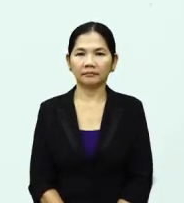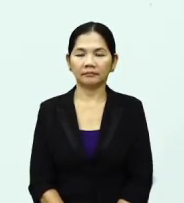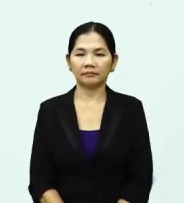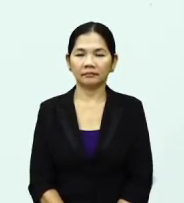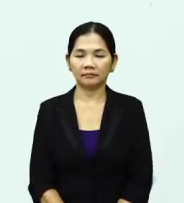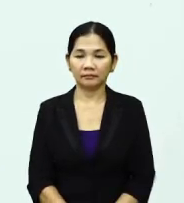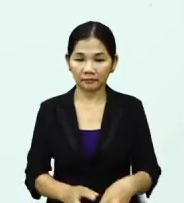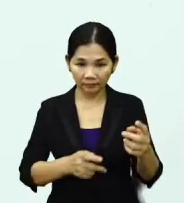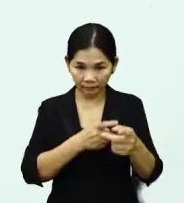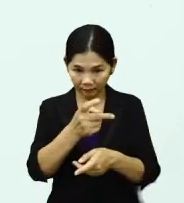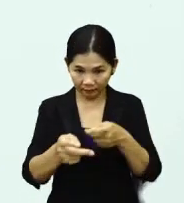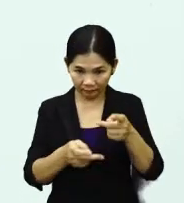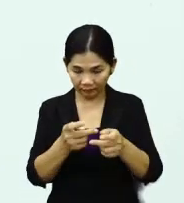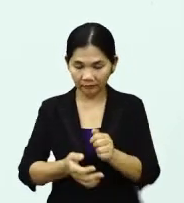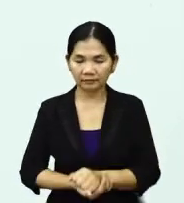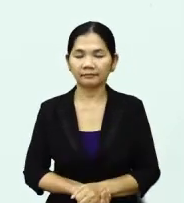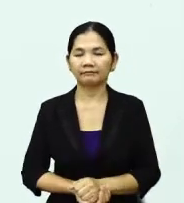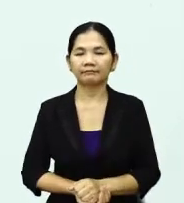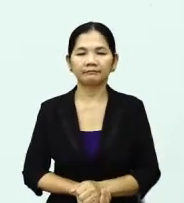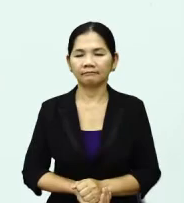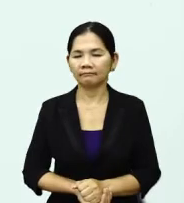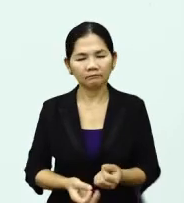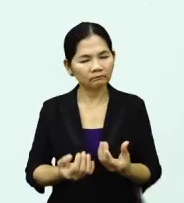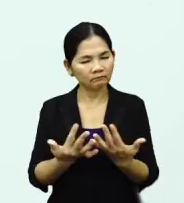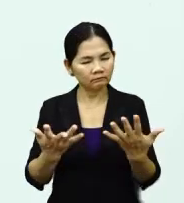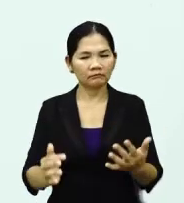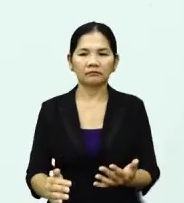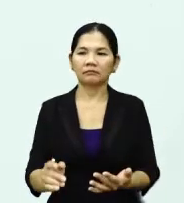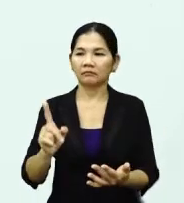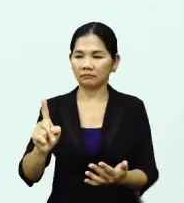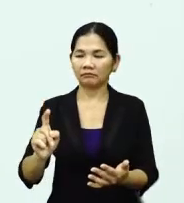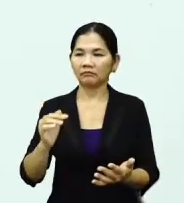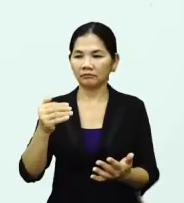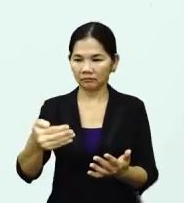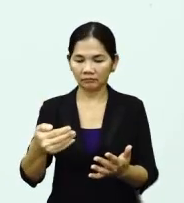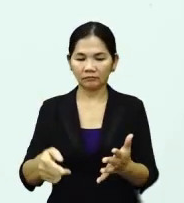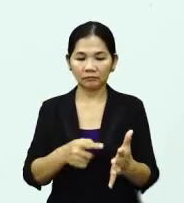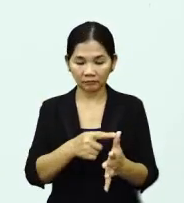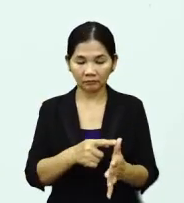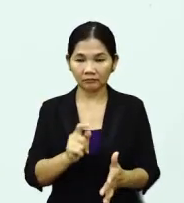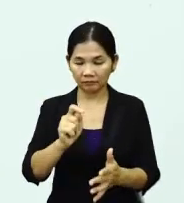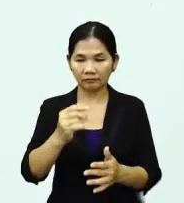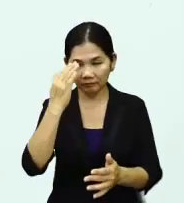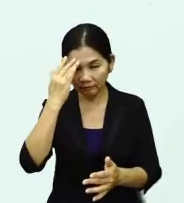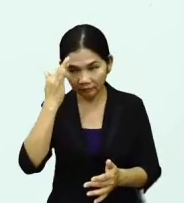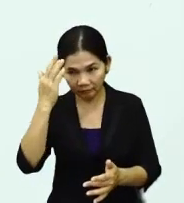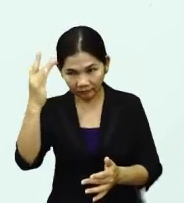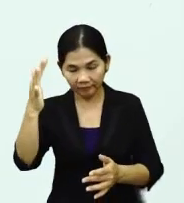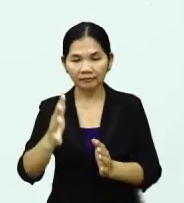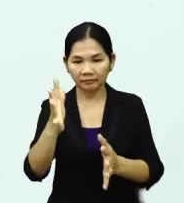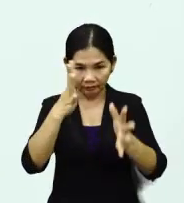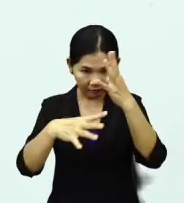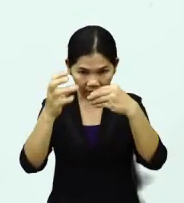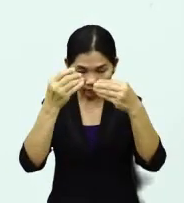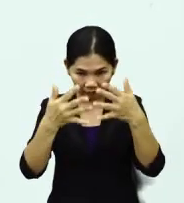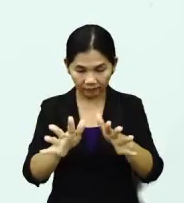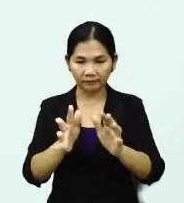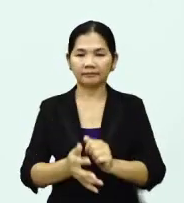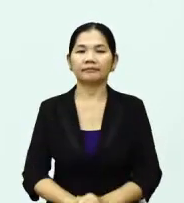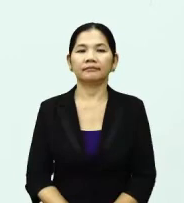Sai sai khá ta con nực kịch mớ sờ mày mớ dược mang riêng rồi hai nè